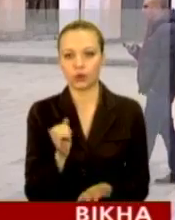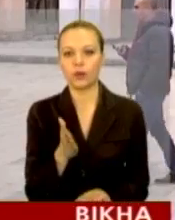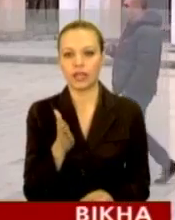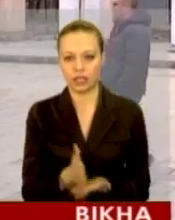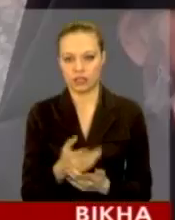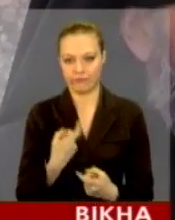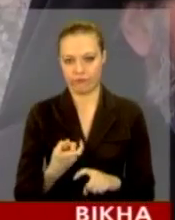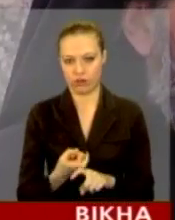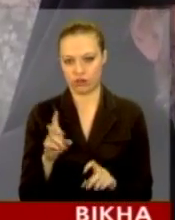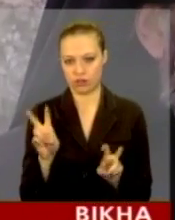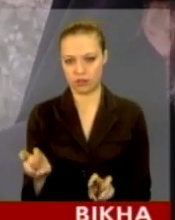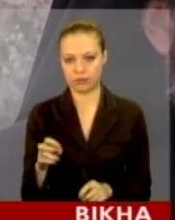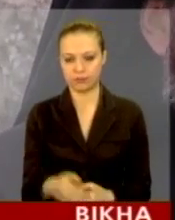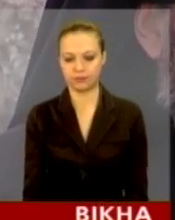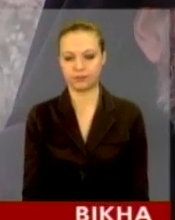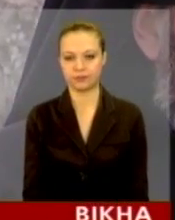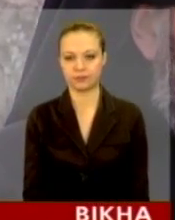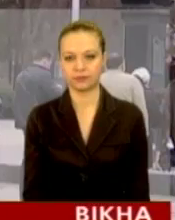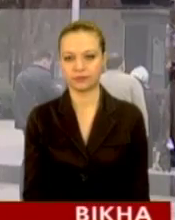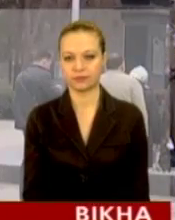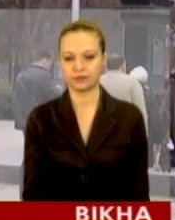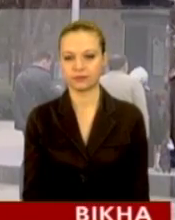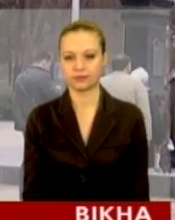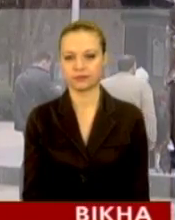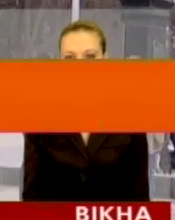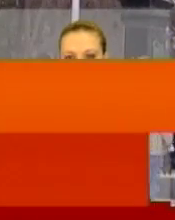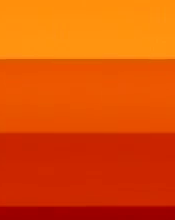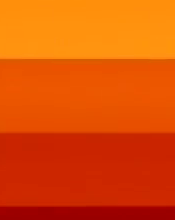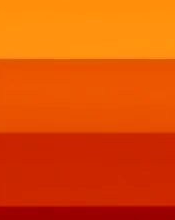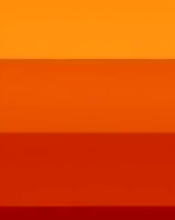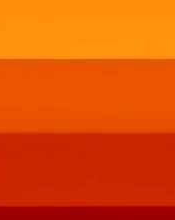Це фашизм. Діана Скляренко, Олександр Хоменко, програма «Вікна», СТБ.